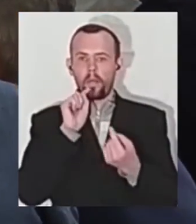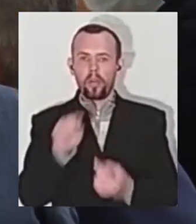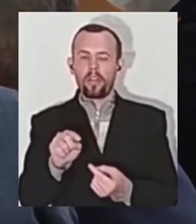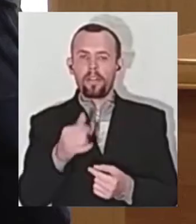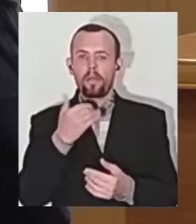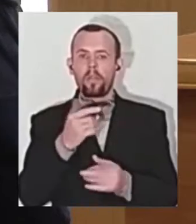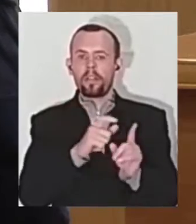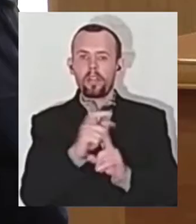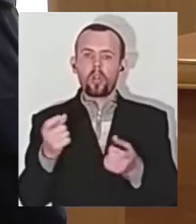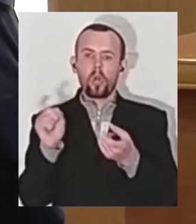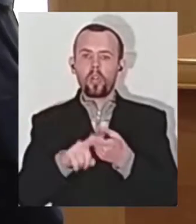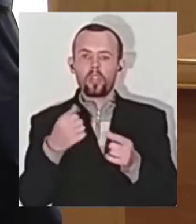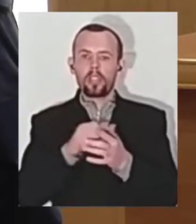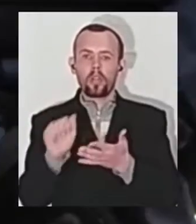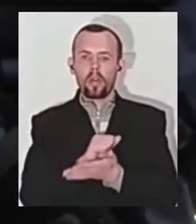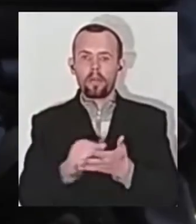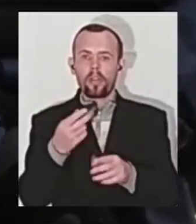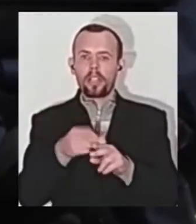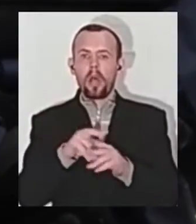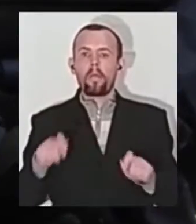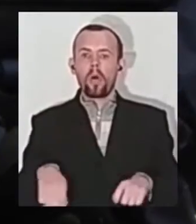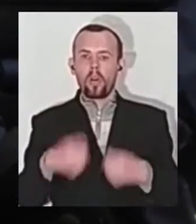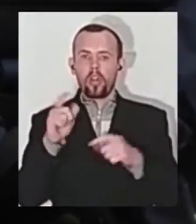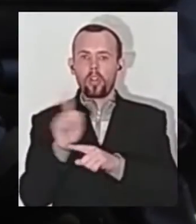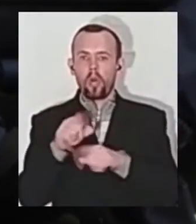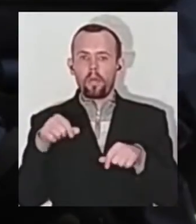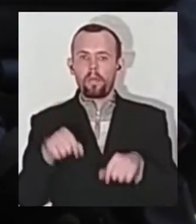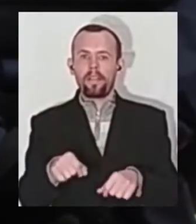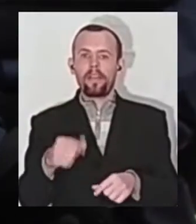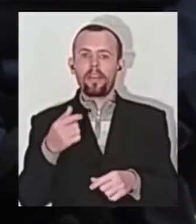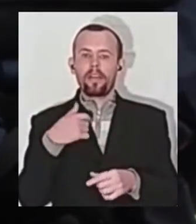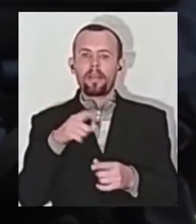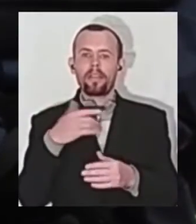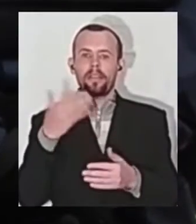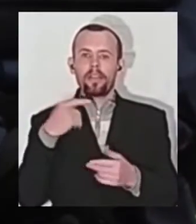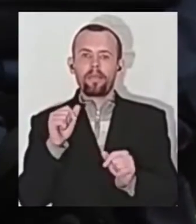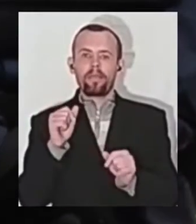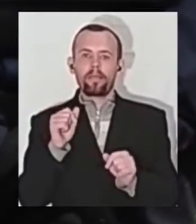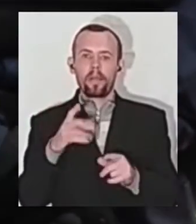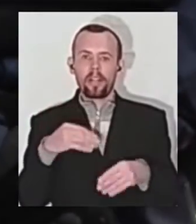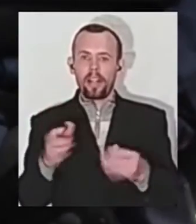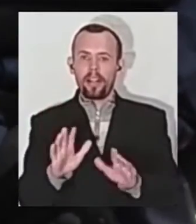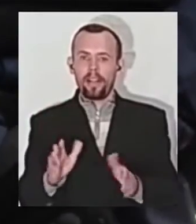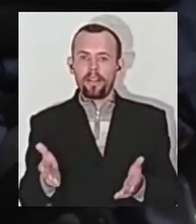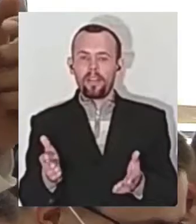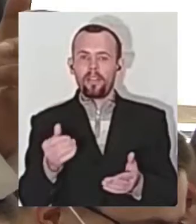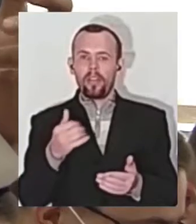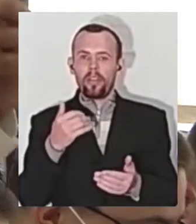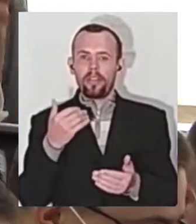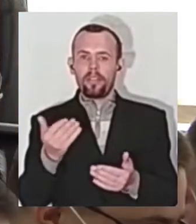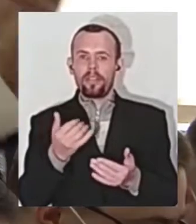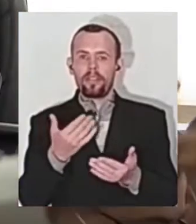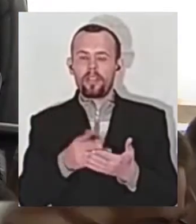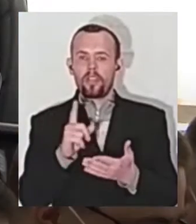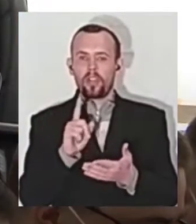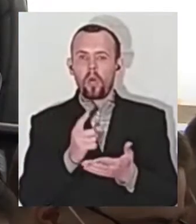долучення цих документів – це порушення норм права. Кажуть, що надавали, а ми говоримо, не надавали. Їхній поїзд пройшов подачі доказів. Якщо